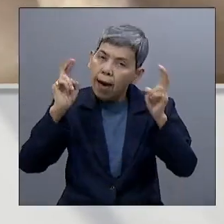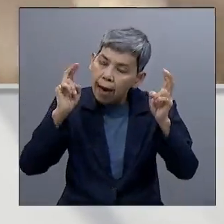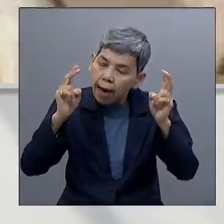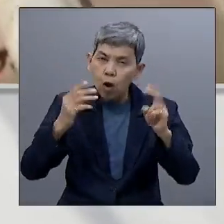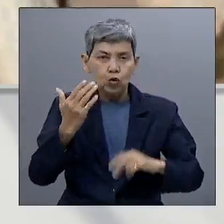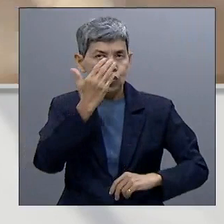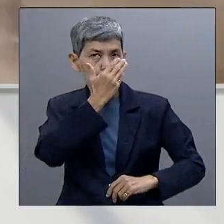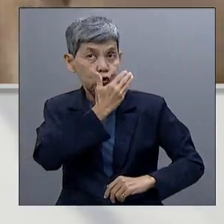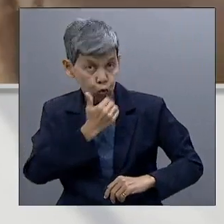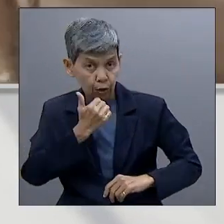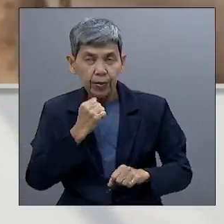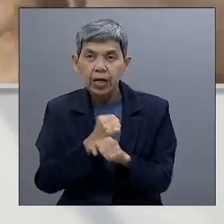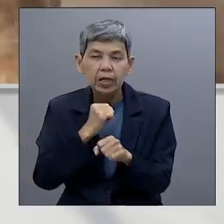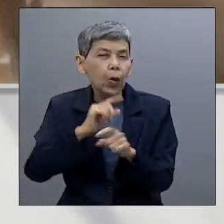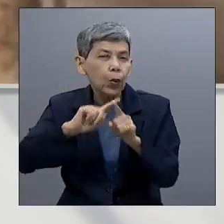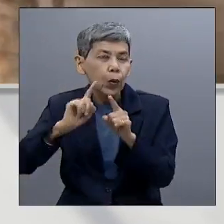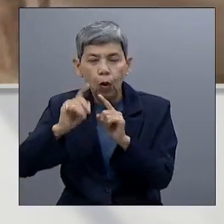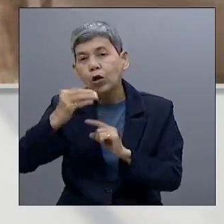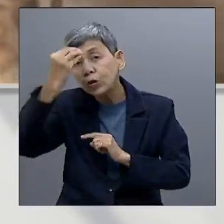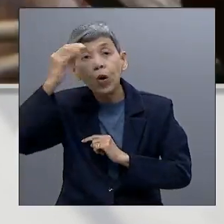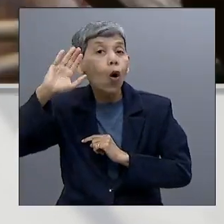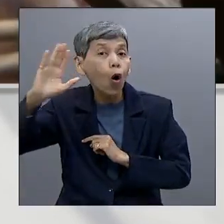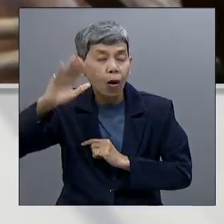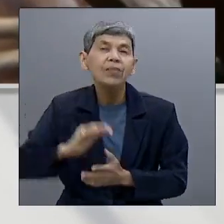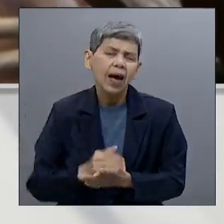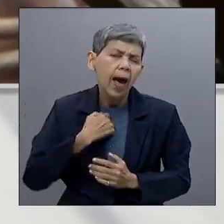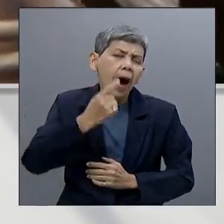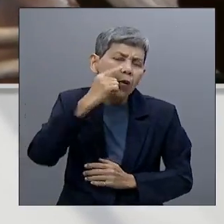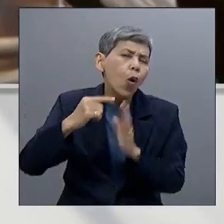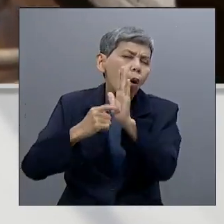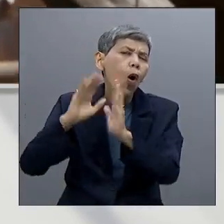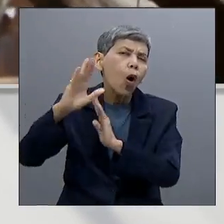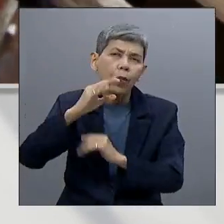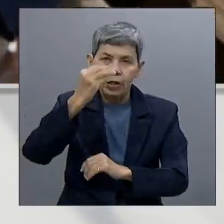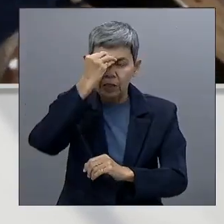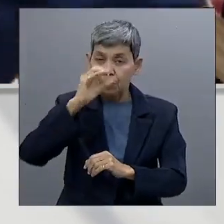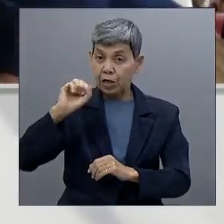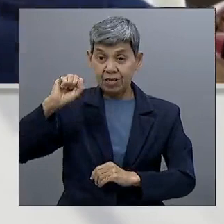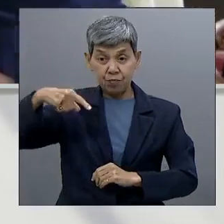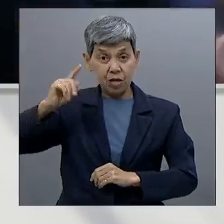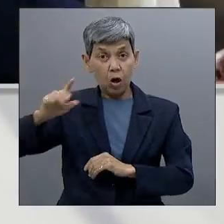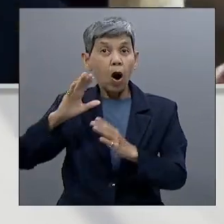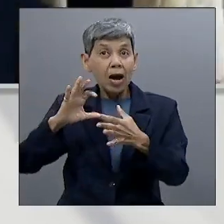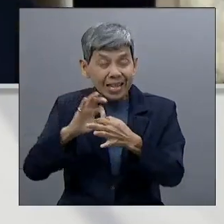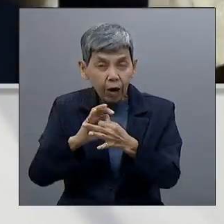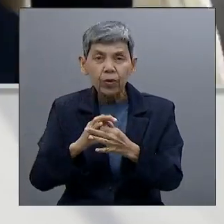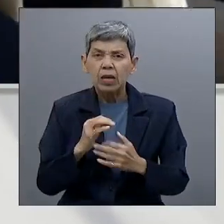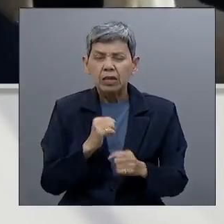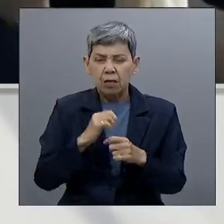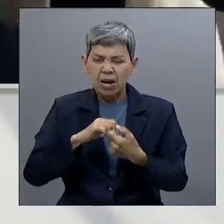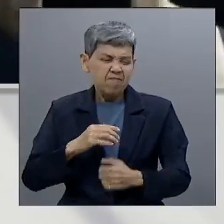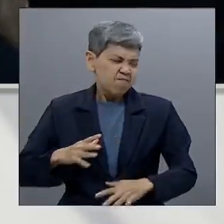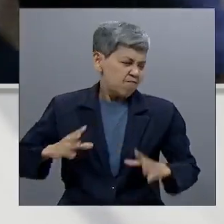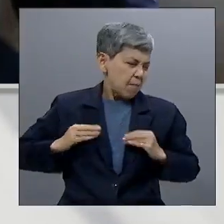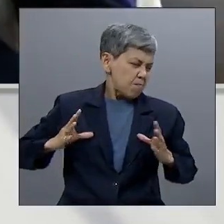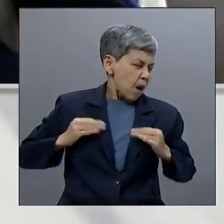สวยงามในมิติต่างๆที่เป็นเสน่ห์เนี่ยก็คงจะชี้ให้เห็นแล้วว่าการเป็นซอฟต์พาวเวอร์ในเรื่องของการลดแรงต้านล